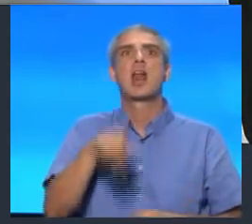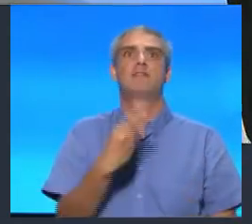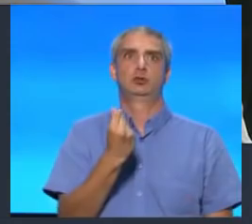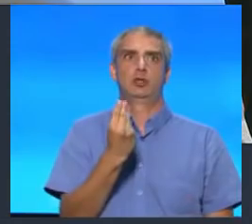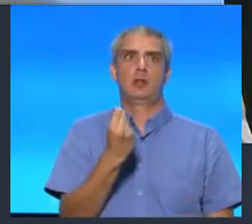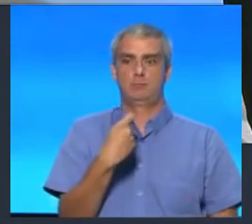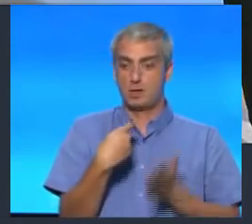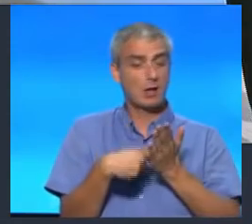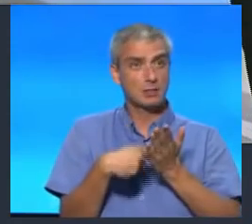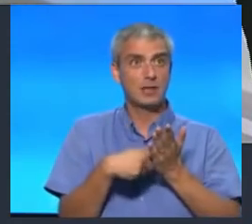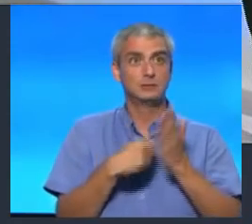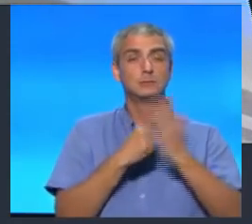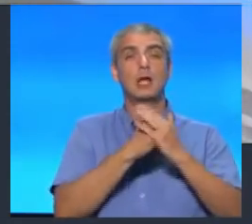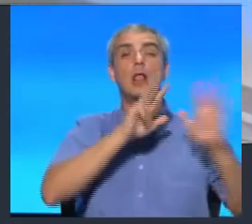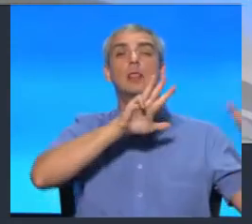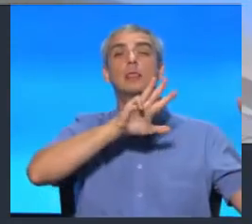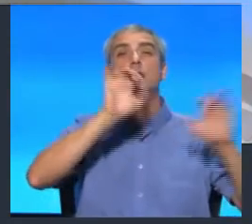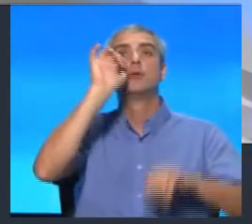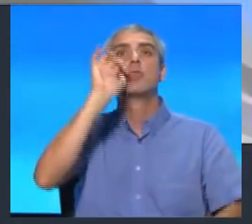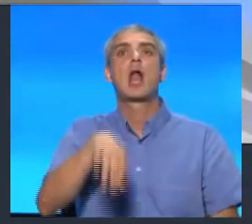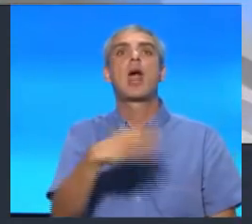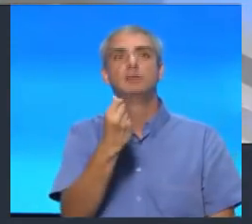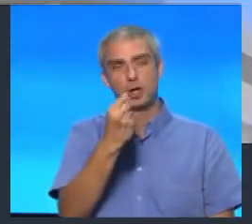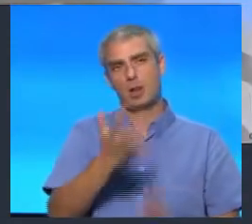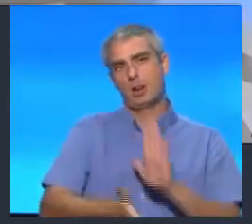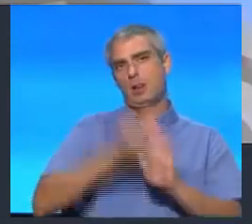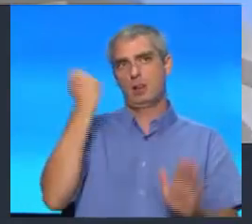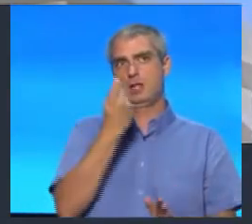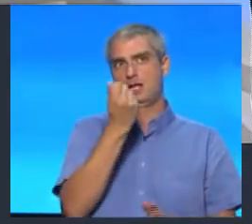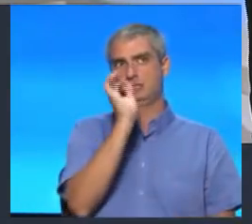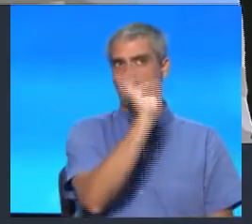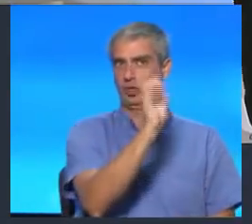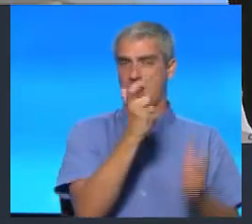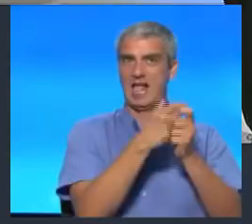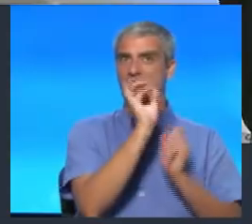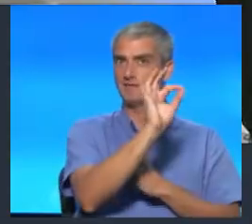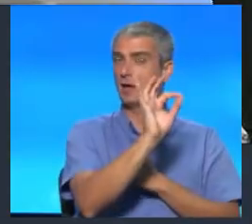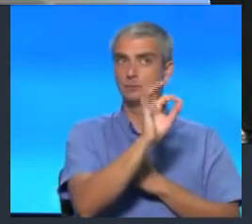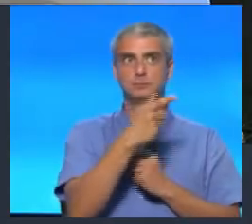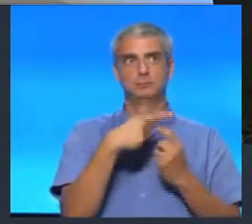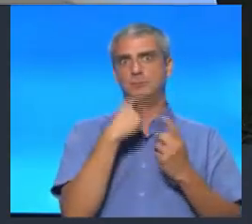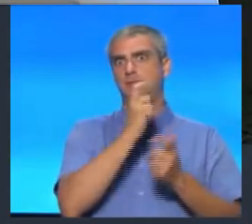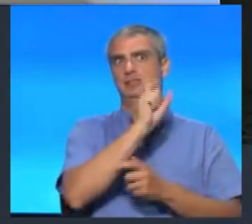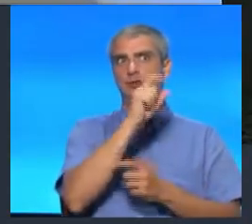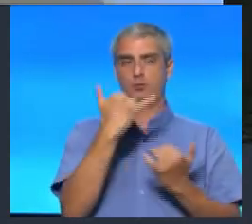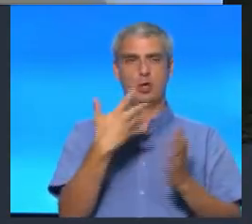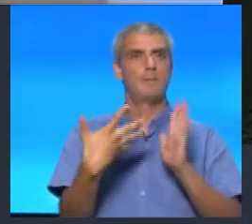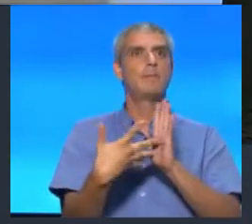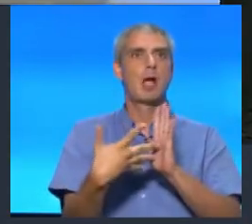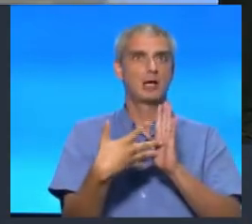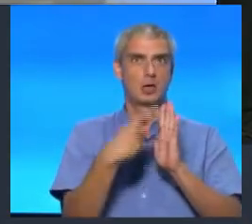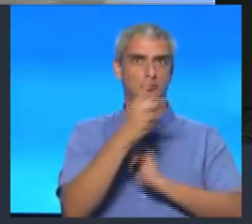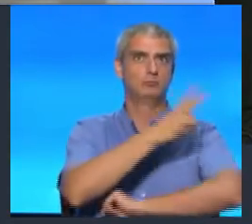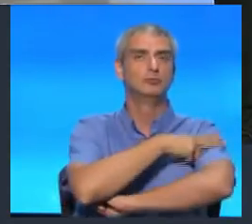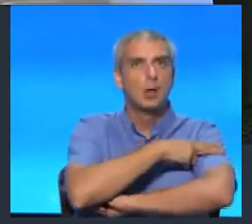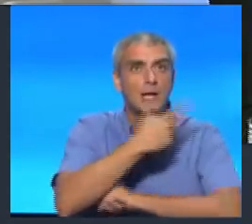הקנס הזה הגיע ל-900 אלף שקל שיצאו מקופת החברה. אם פרטי החשדות שהותחו בפנה של לוי היום בחדרי החקירות של המשטרה